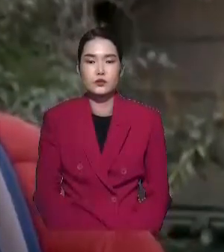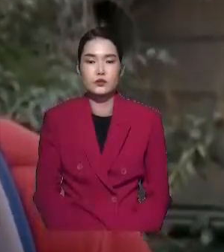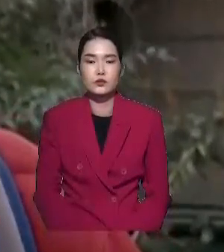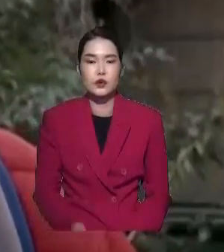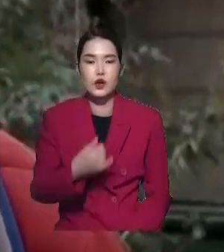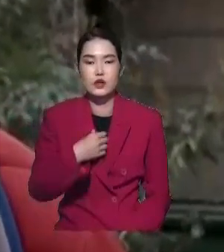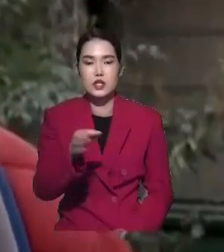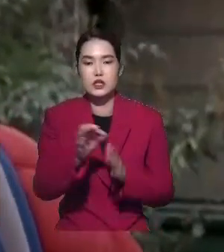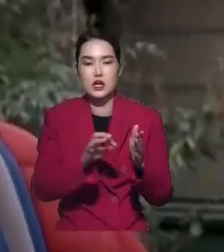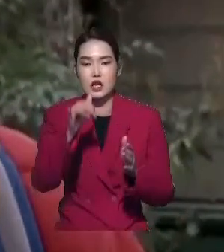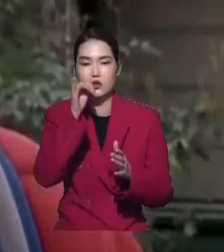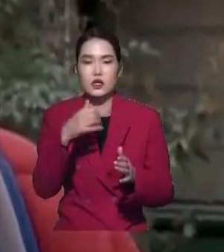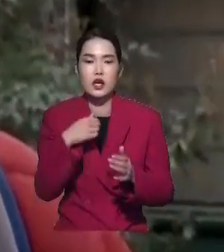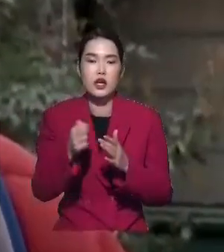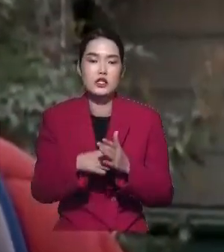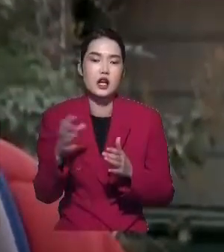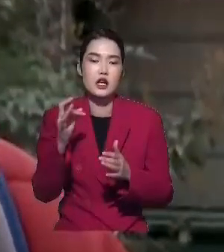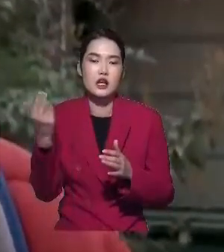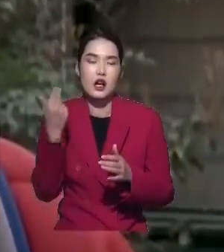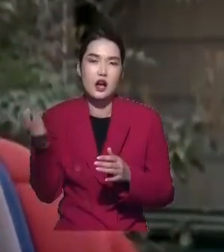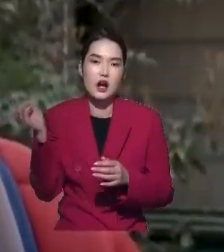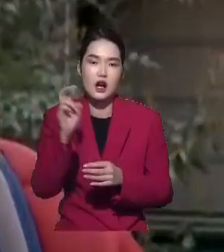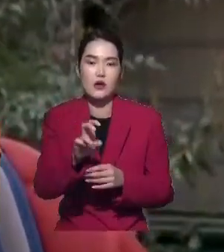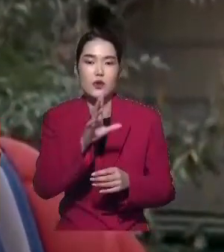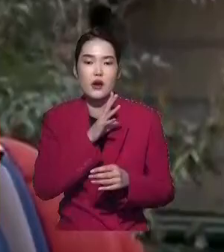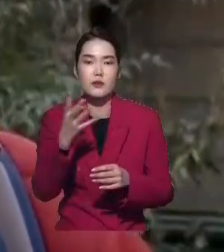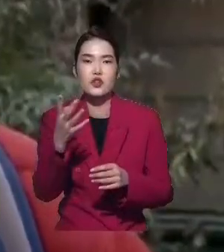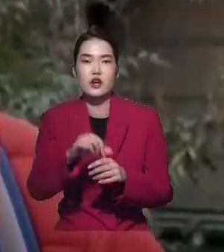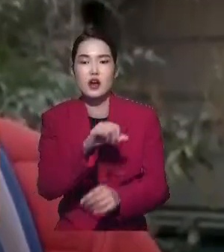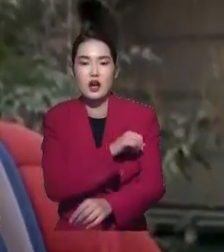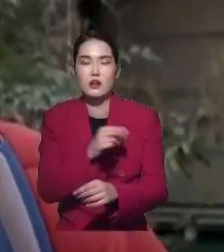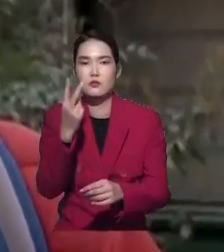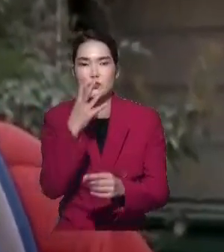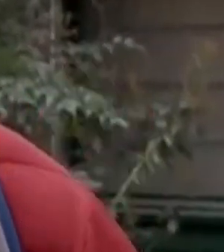позор для Парижа, потому что мы приехали всего на 3 дня, и вряд ли теперь успеем посетить Эйфелеву башню.